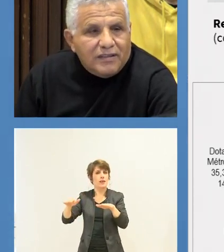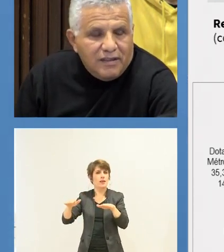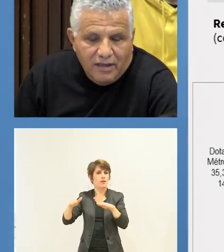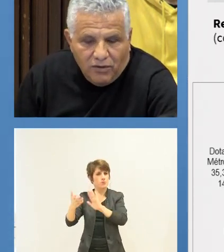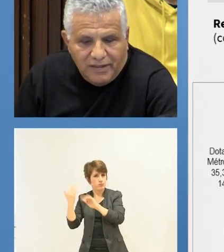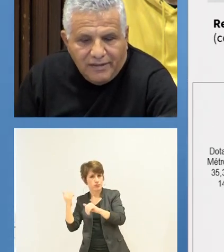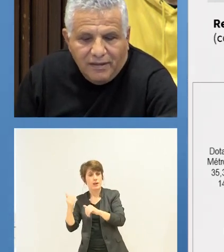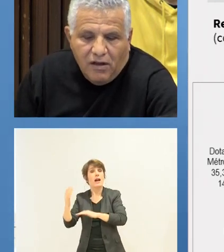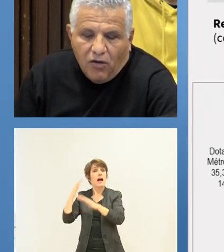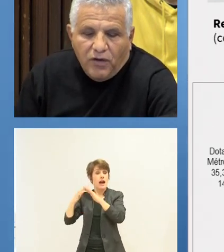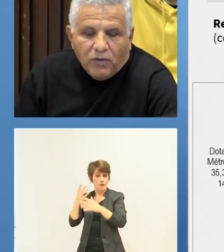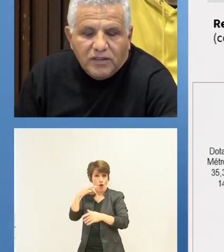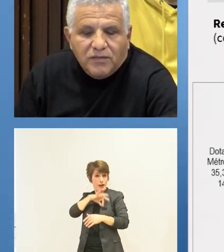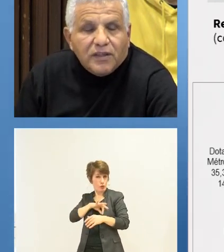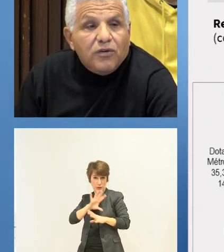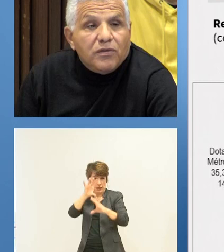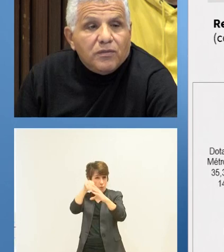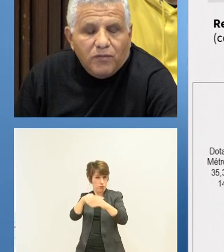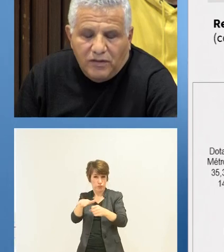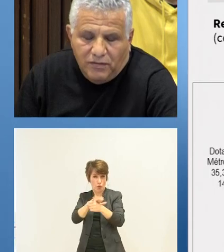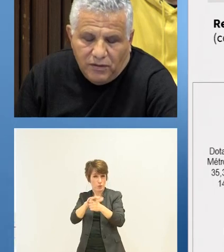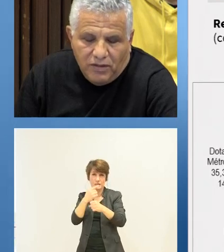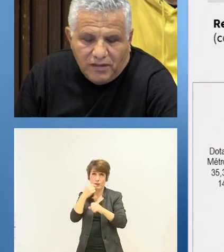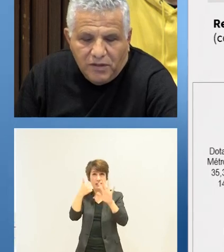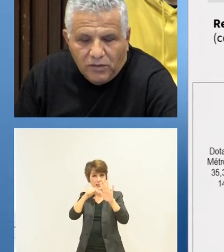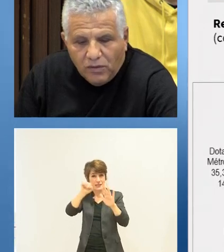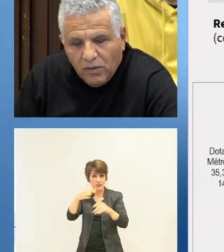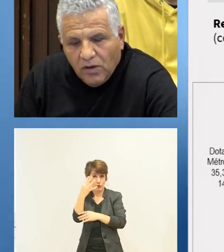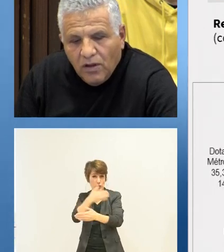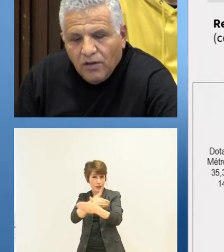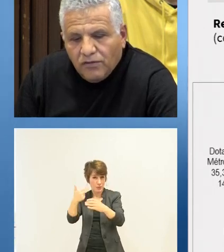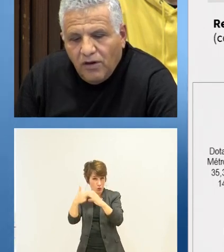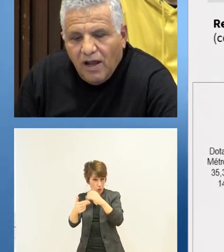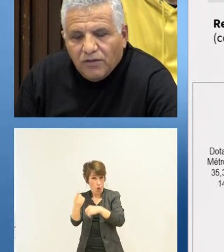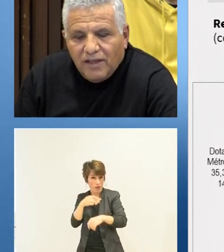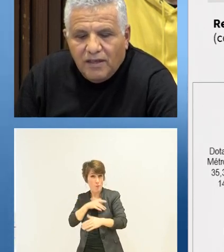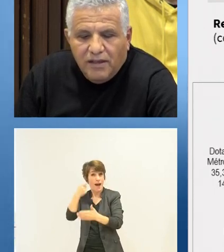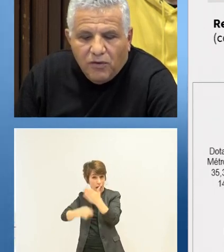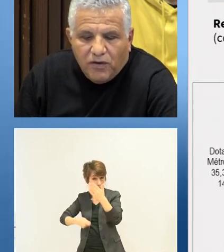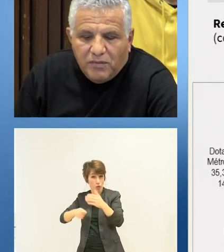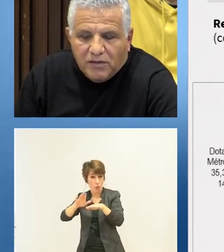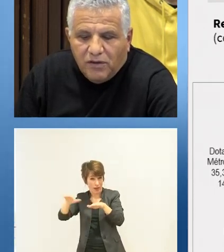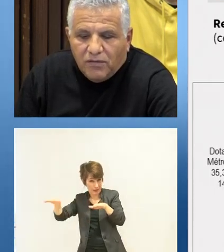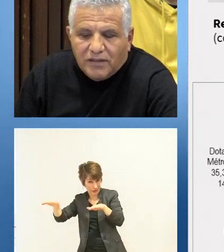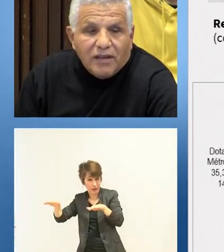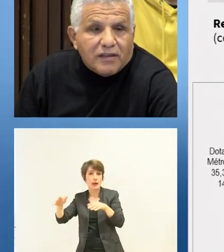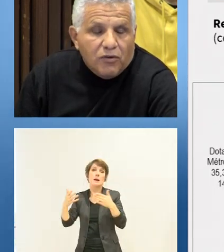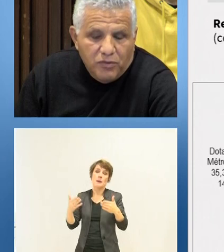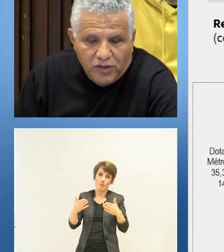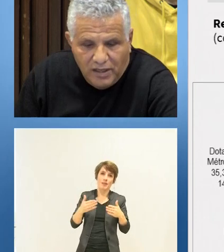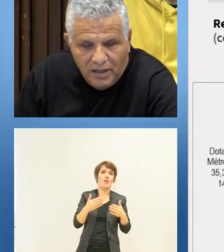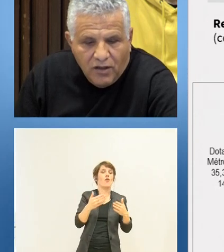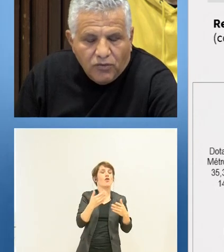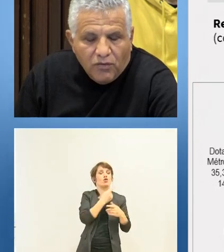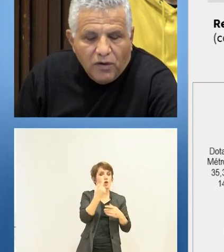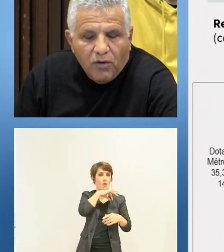totalité des recettes environ 6,6 4 millions d'euros seule la recettes liées aux frais de mise en oeuvre est à inscrire au